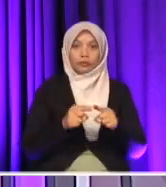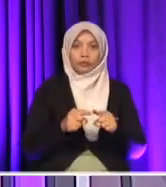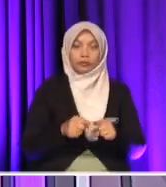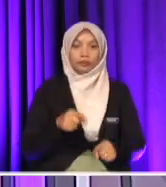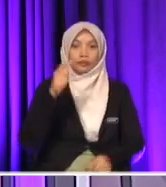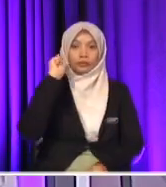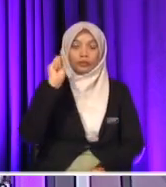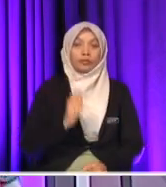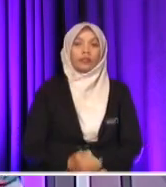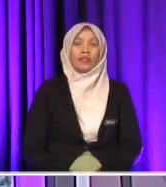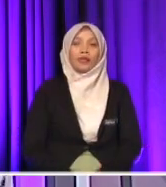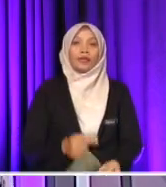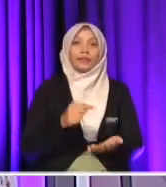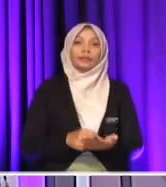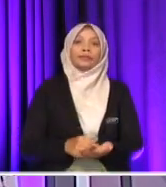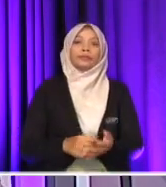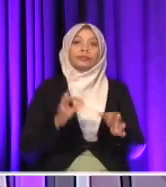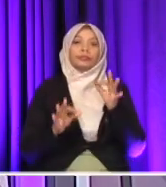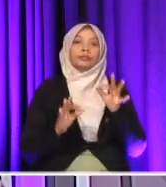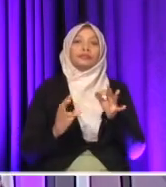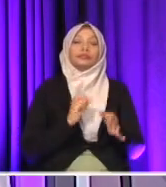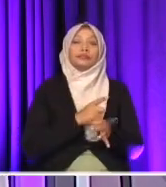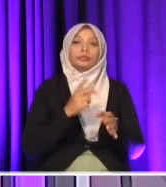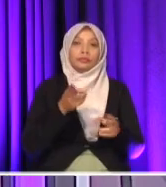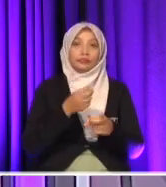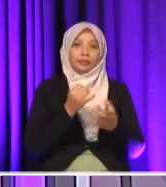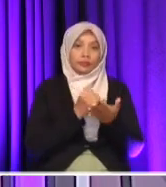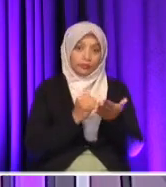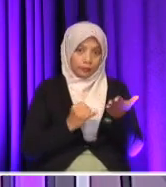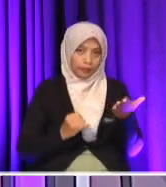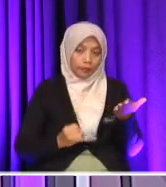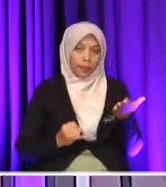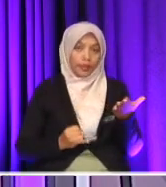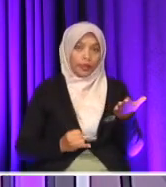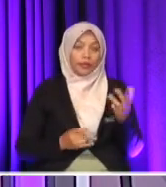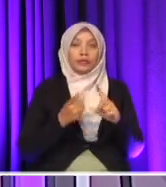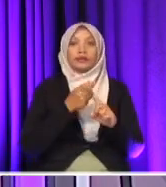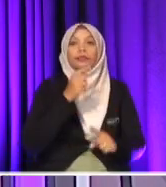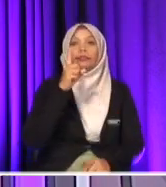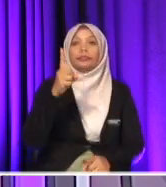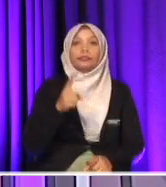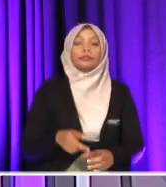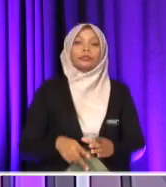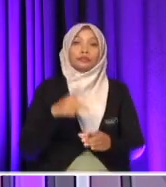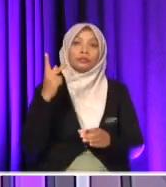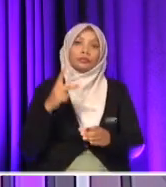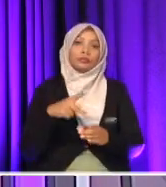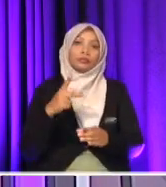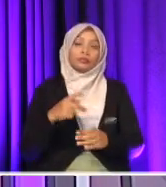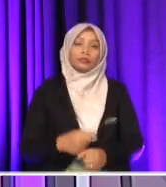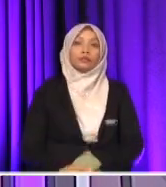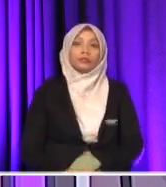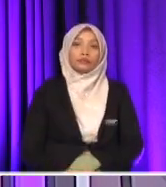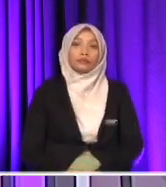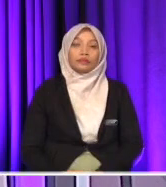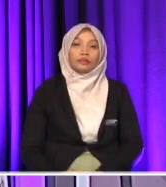lah. Okey. Ini kalau kita nak lukiskan dia dalam bentuk, saya keluarkan satu daripada banyak tadi pola tadi, saya keluarkan satu. Sini,